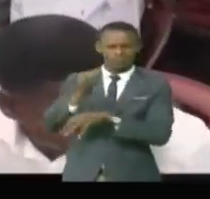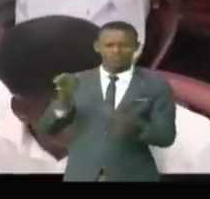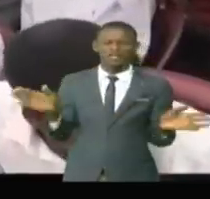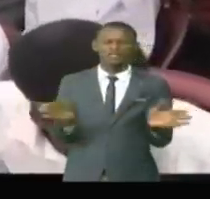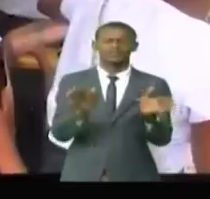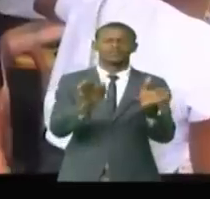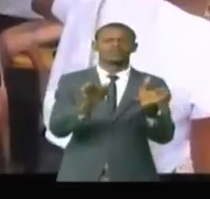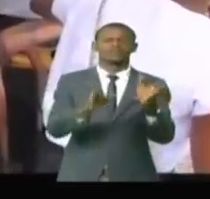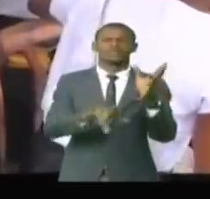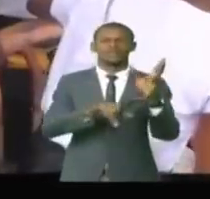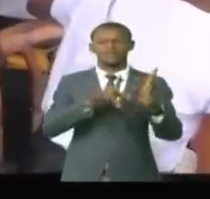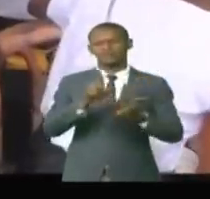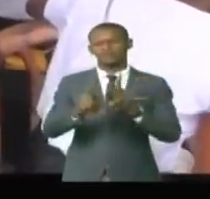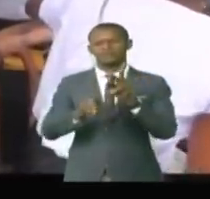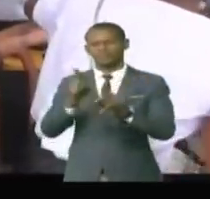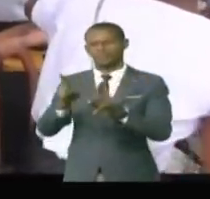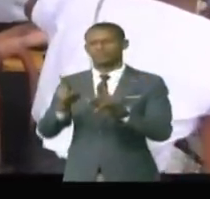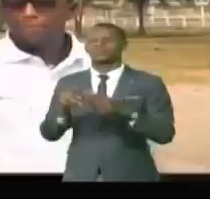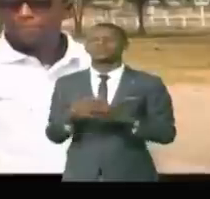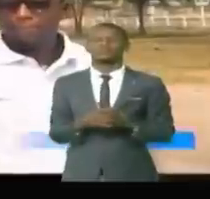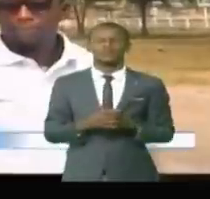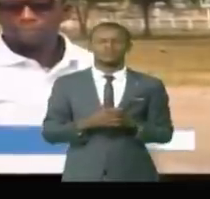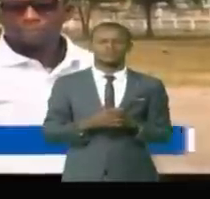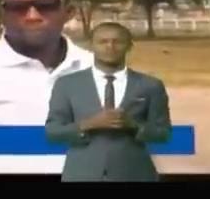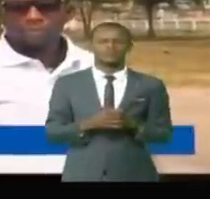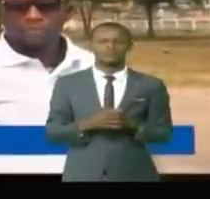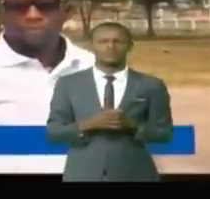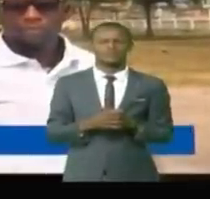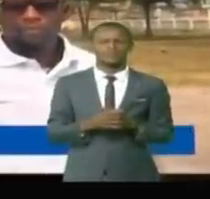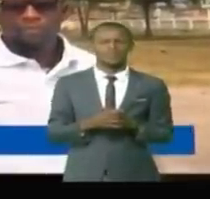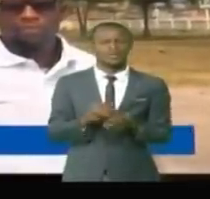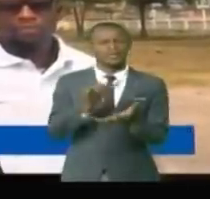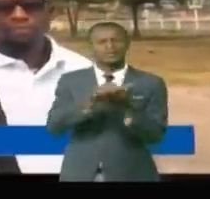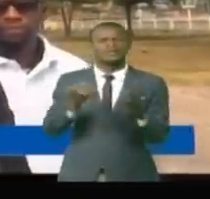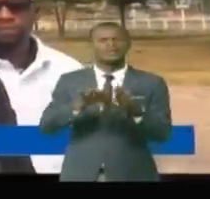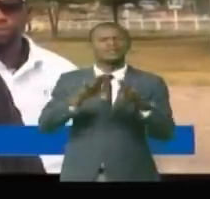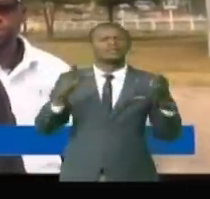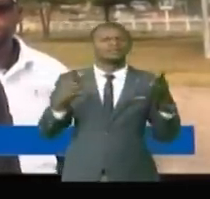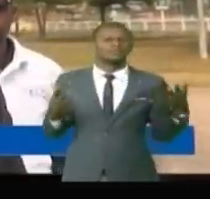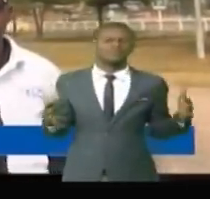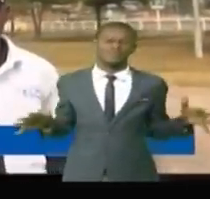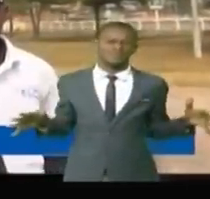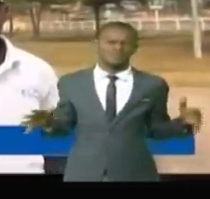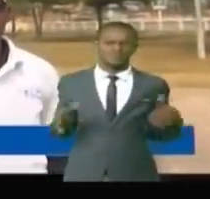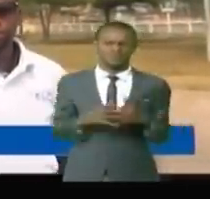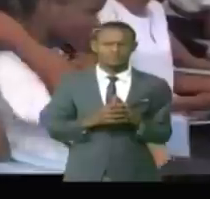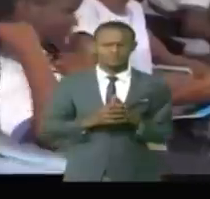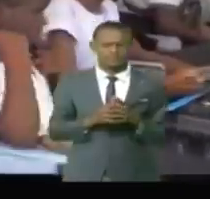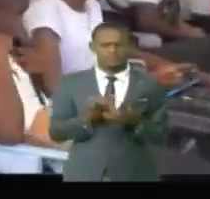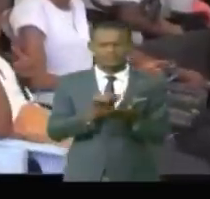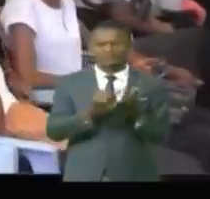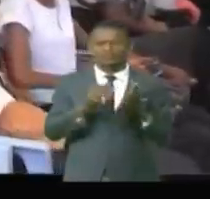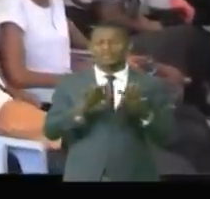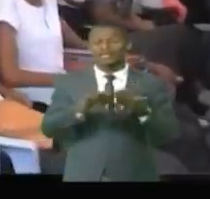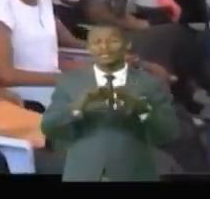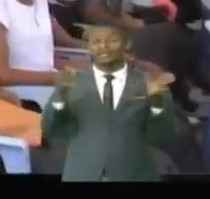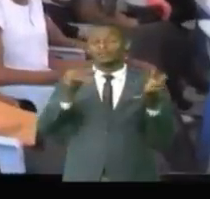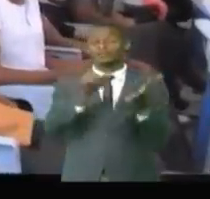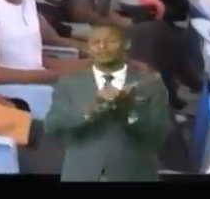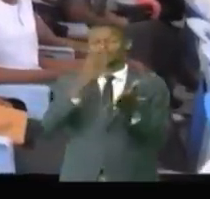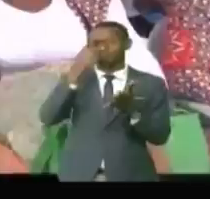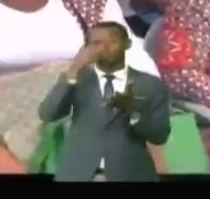la patrie et à l'unité. Ce n'est qu'un lancement. Ce lancement, c'est pour les activités qui vont s'organiser des